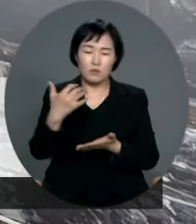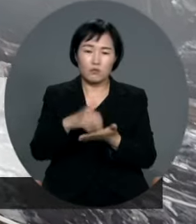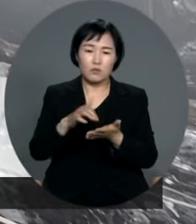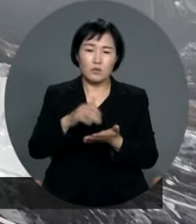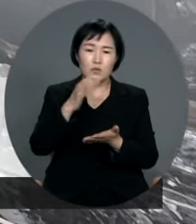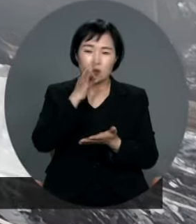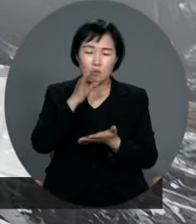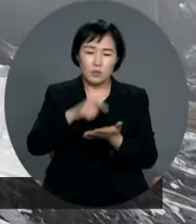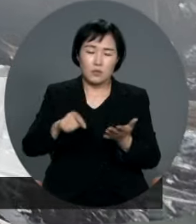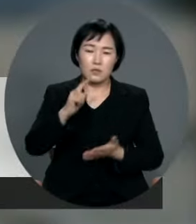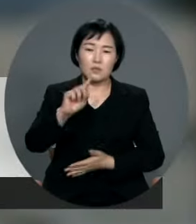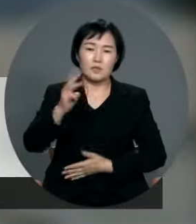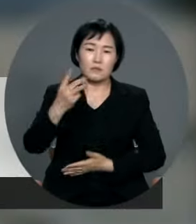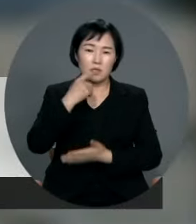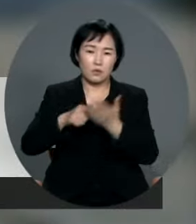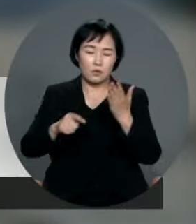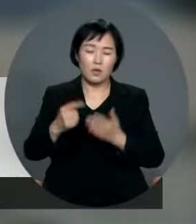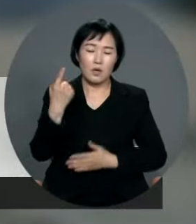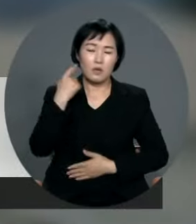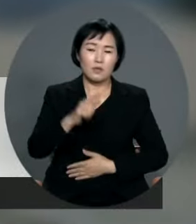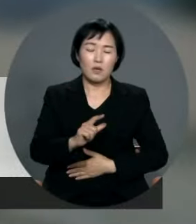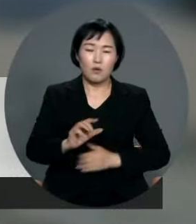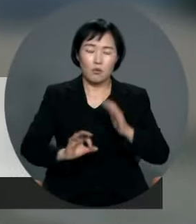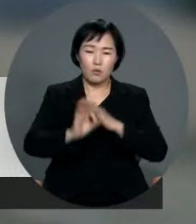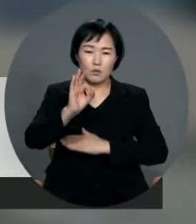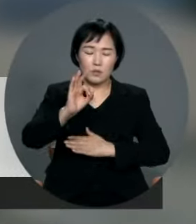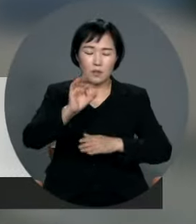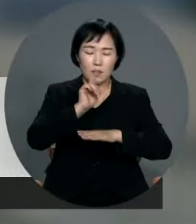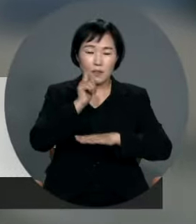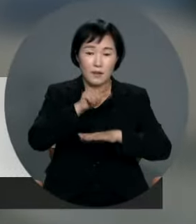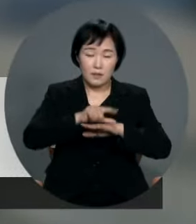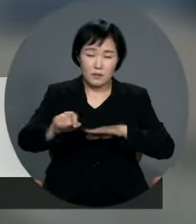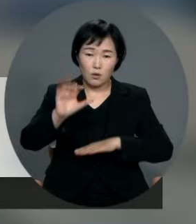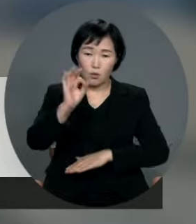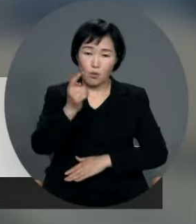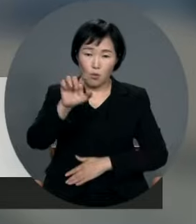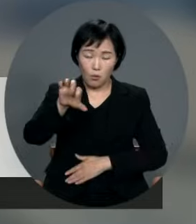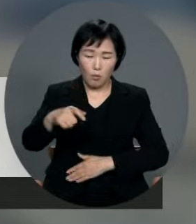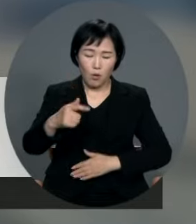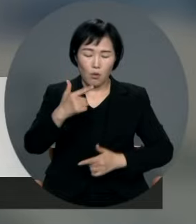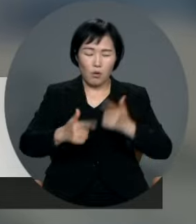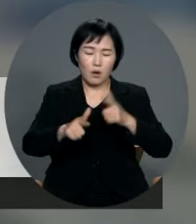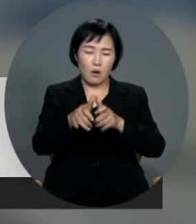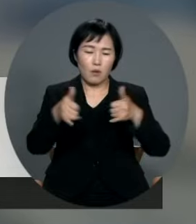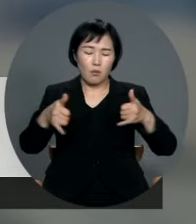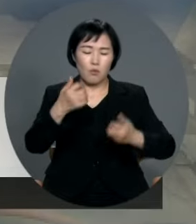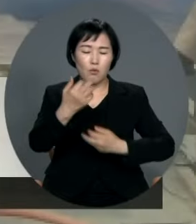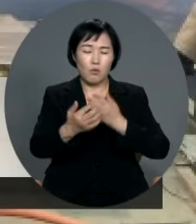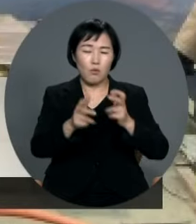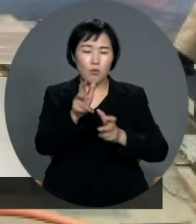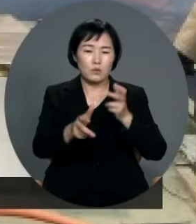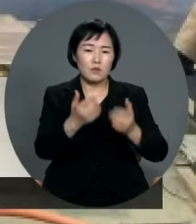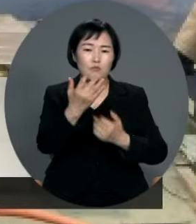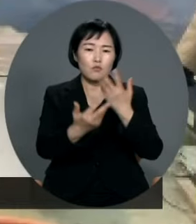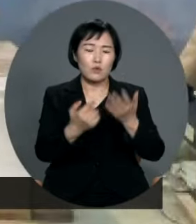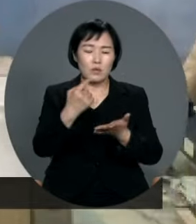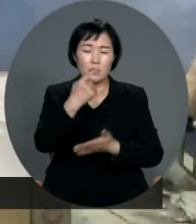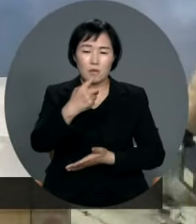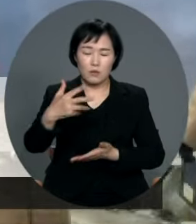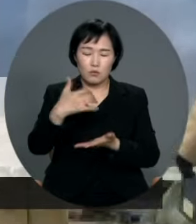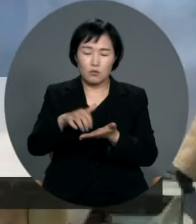피해가났습니다 어제 오전 11시 쯤에는 대구 달성군 옥포 읍에 한 가구 공장에서 불이나 소방서 추산